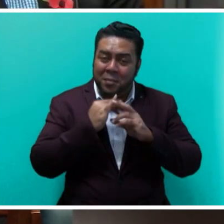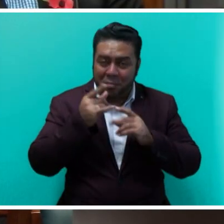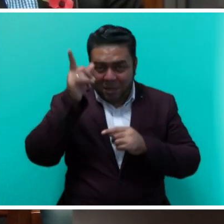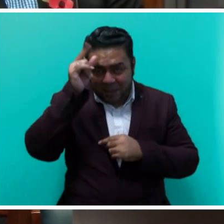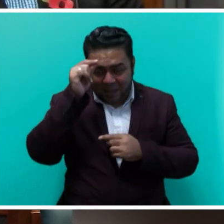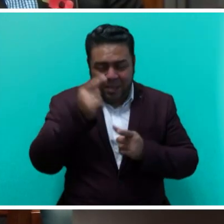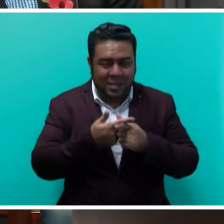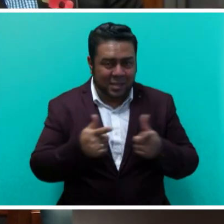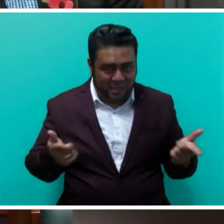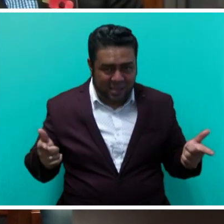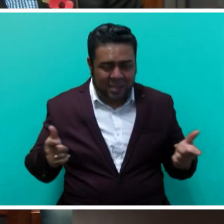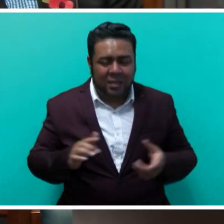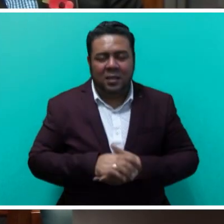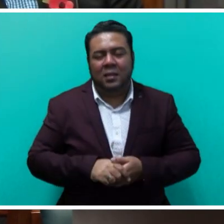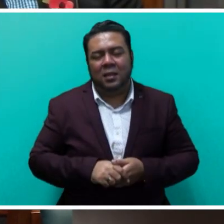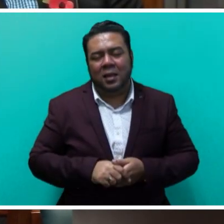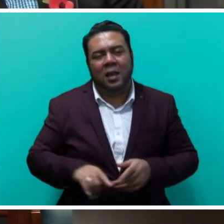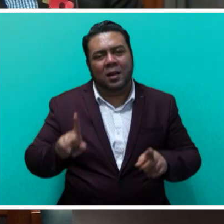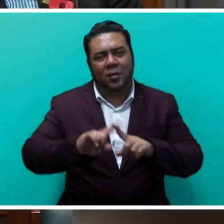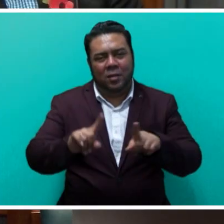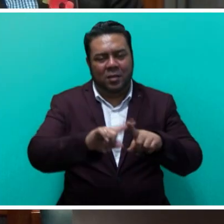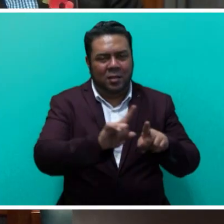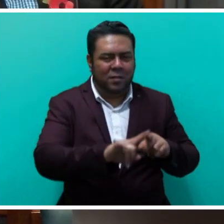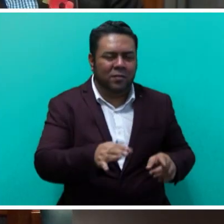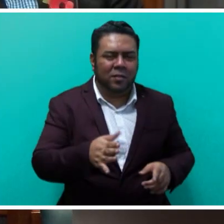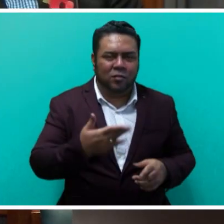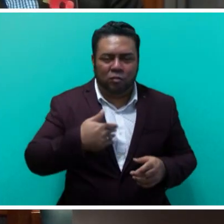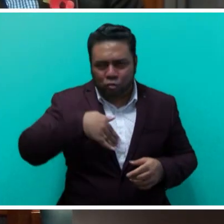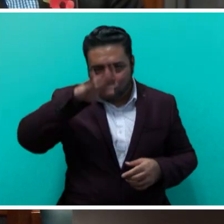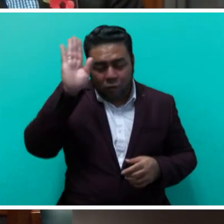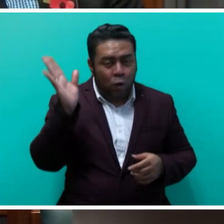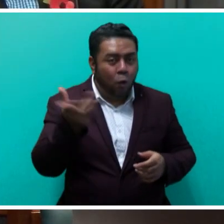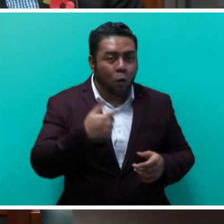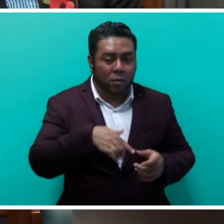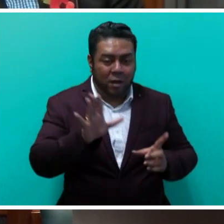vosa ni vei vanua tale vakaturanga e na noda vanua